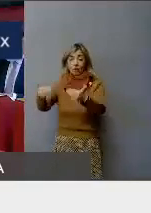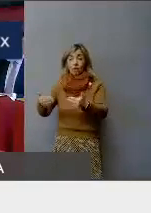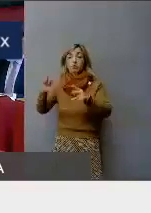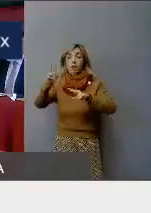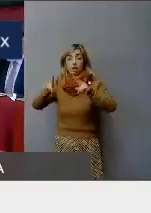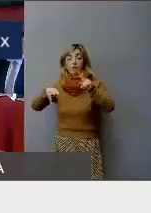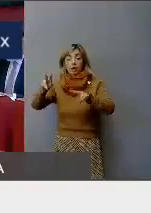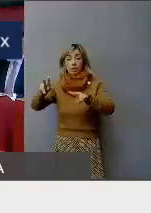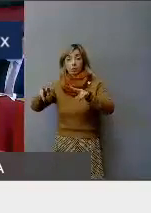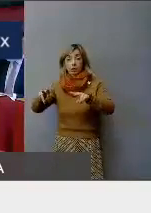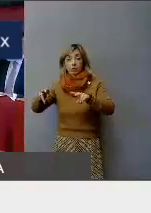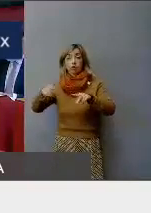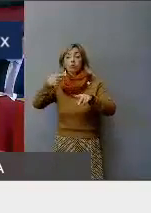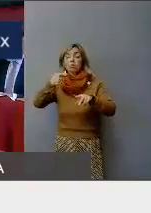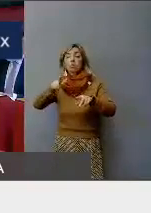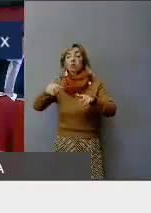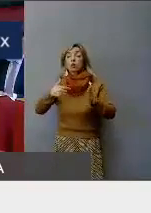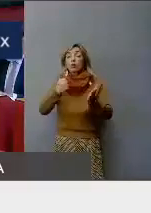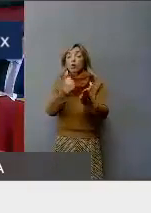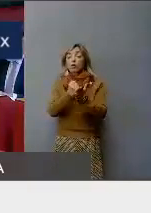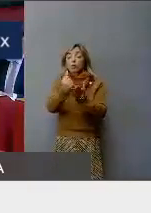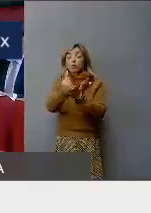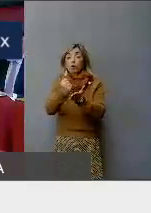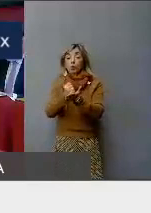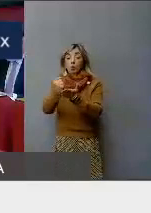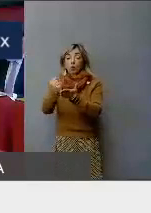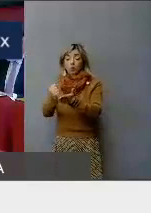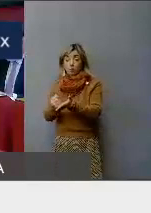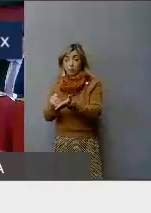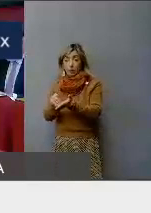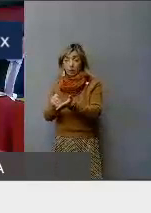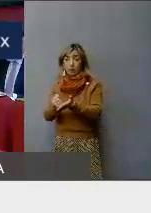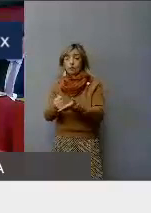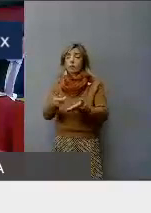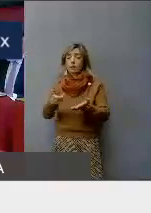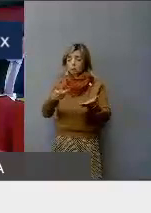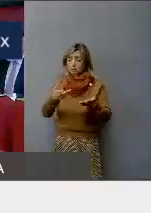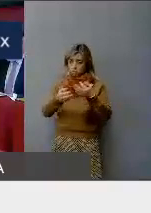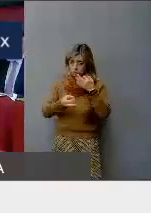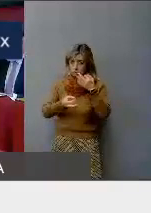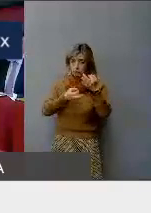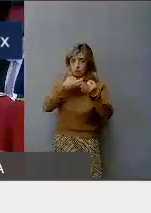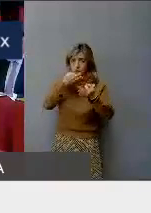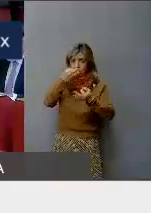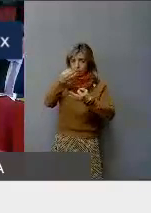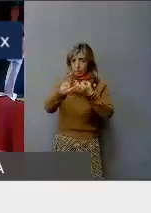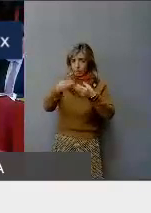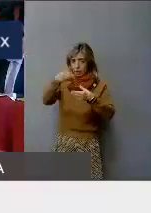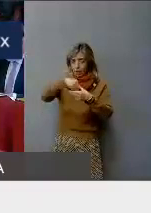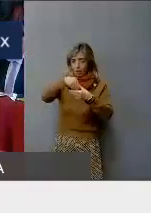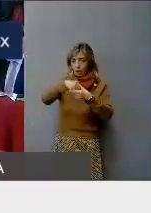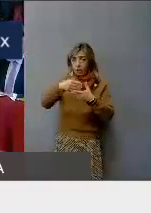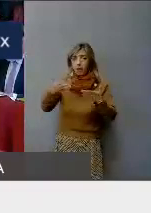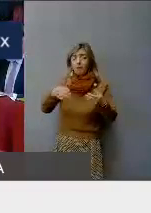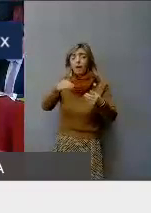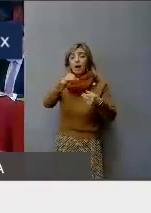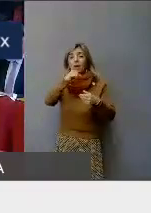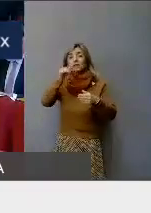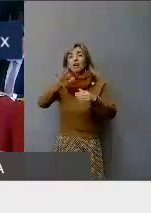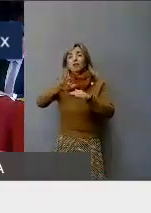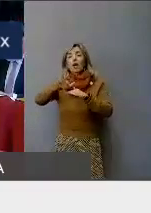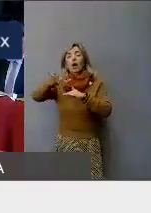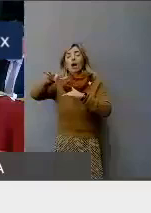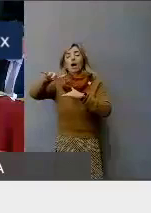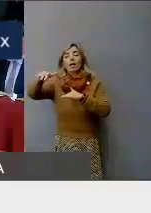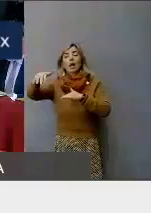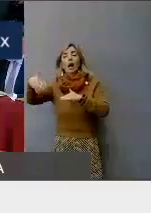dire si raccontano da soli ma non solo c'è bisogno di avere anche narrazioni diverse soprattutto di